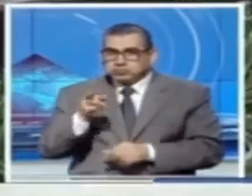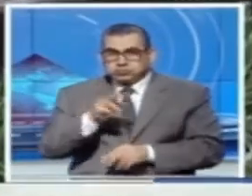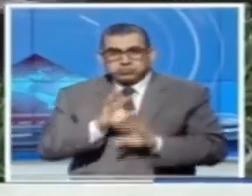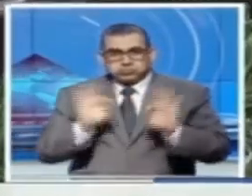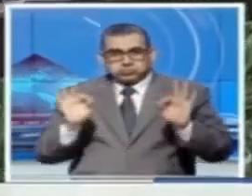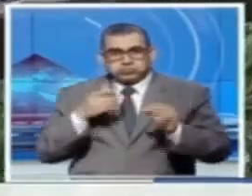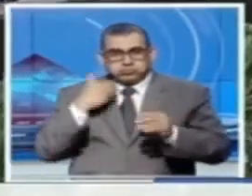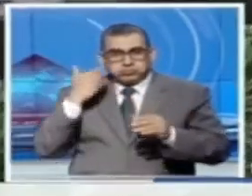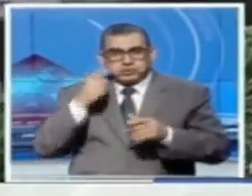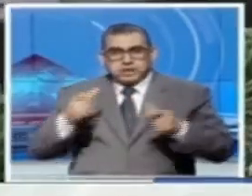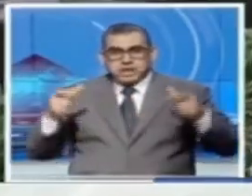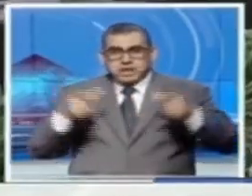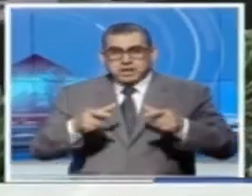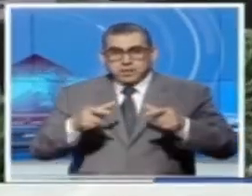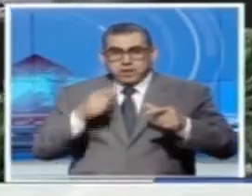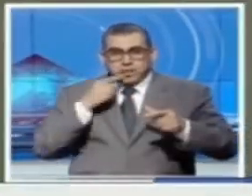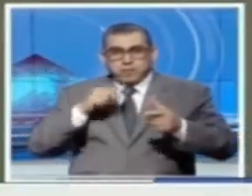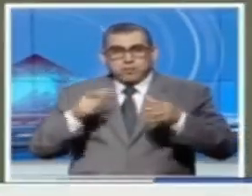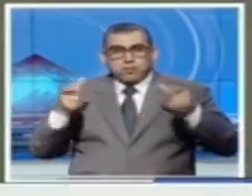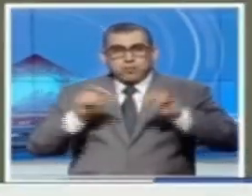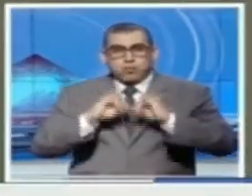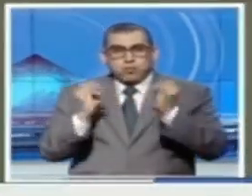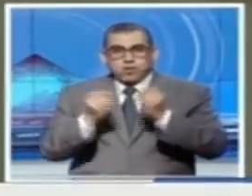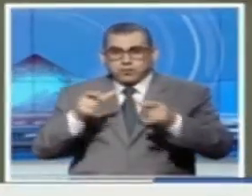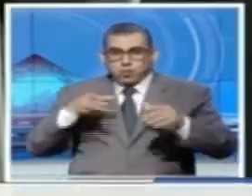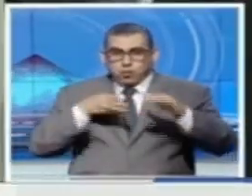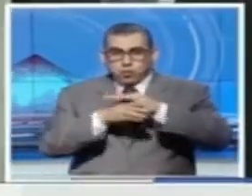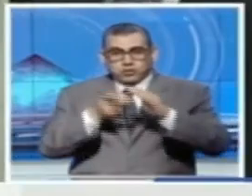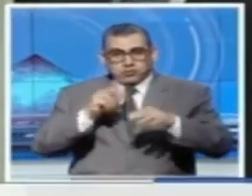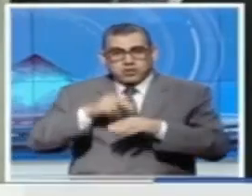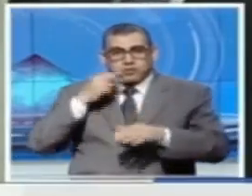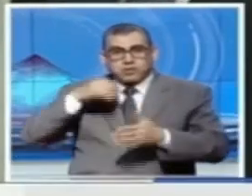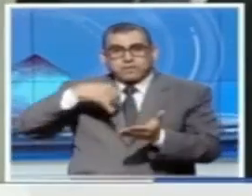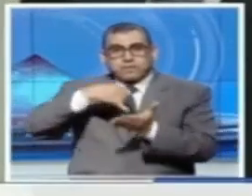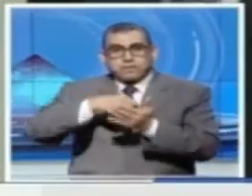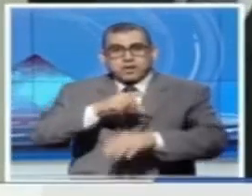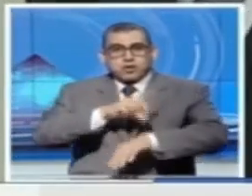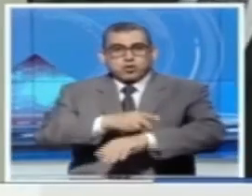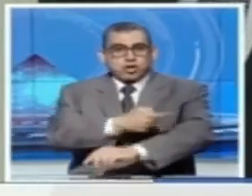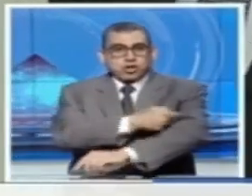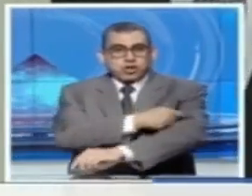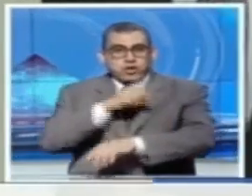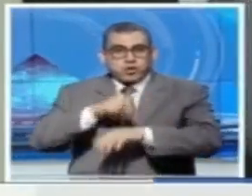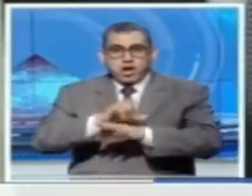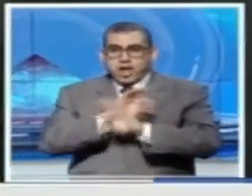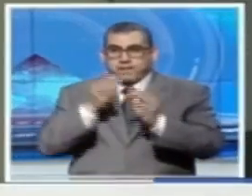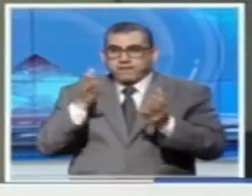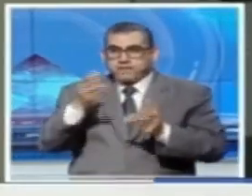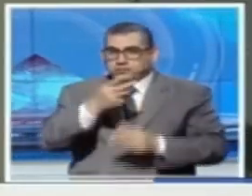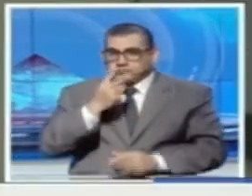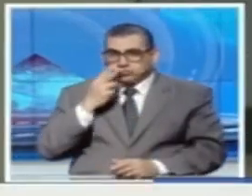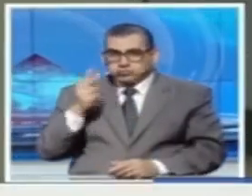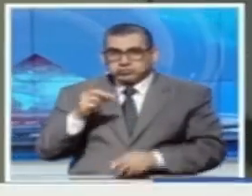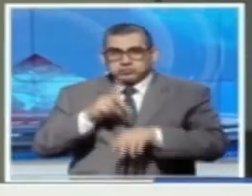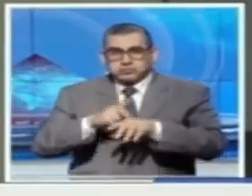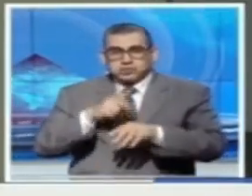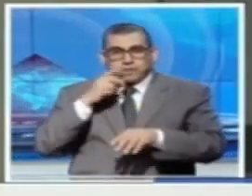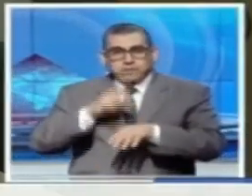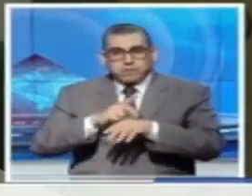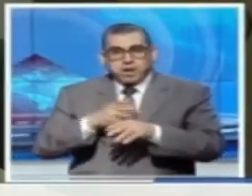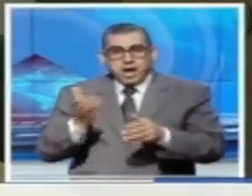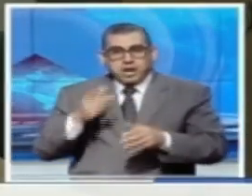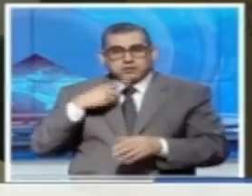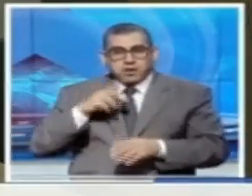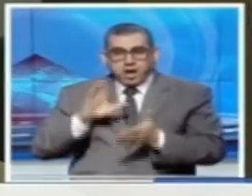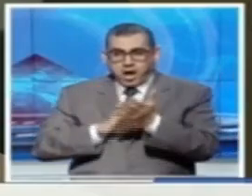في قاعات الاجتماعات أو المؤتمرات، إضافة إلى تفقد المركز الطبي والعيادات المجهزة لاستقبال الحالات المرضية